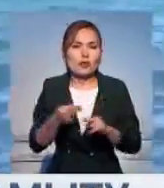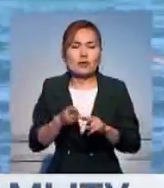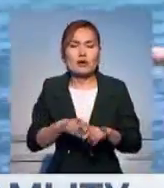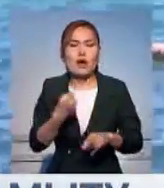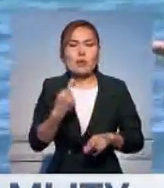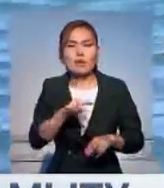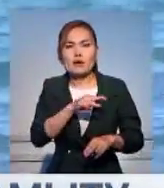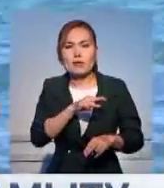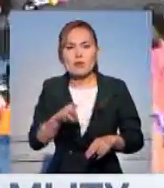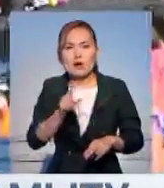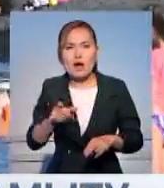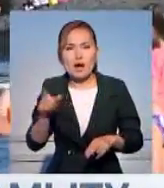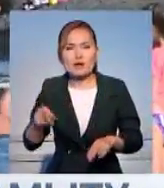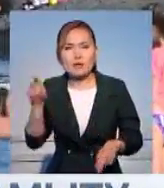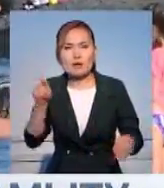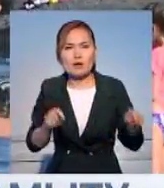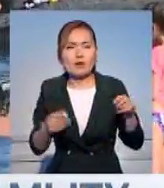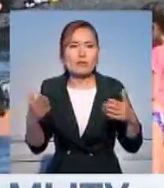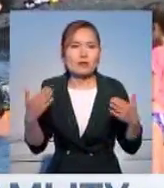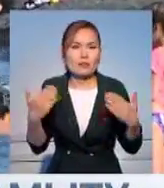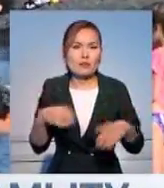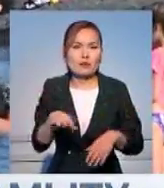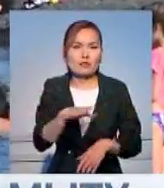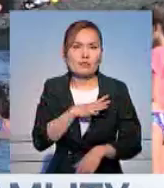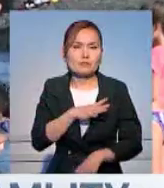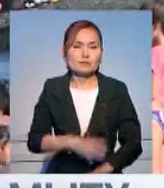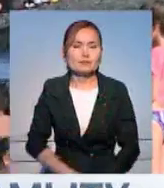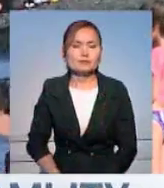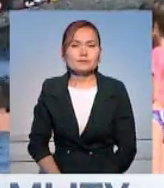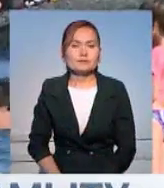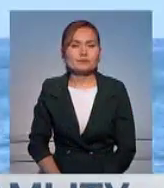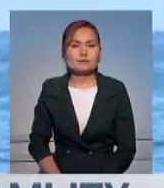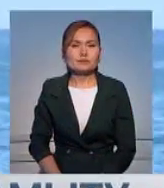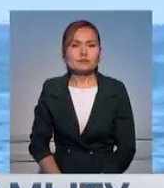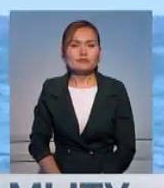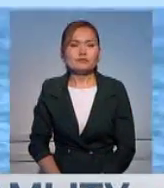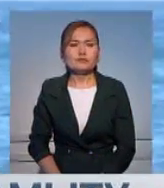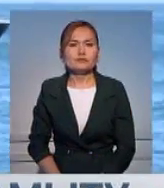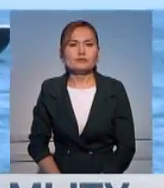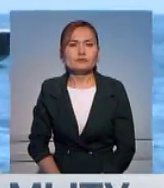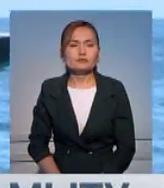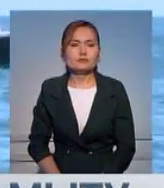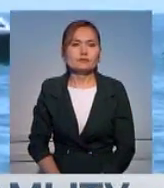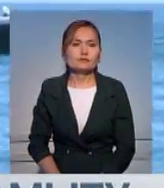миллионнан асады деген болжам бар. Ардақ Айбарұлы, Қуаныш Түргенбаев, Алматы облысынан, хабар 24.